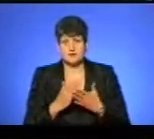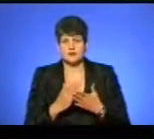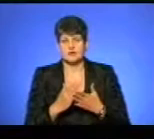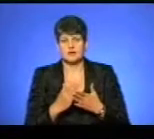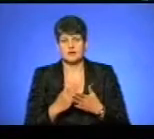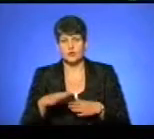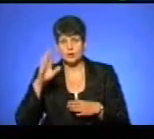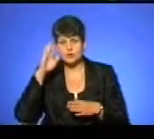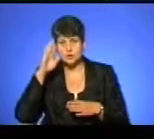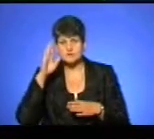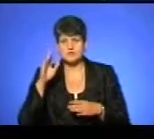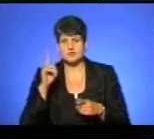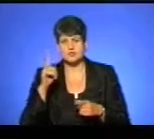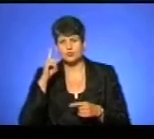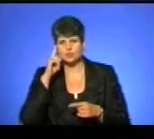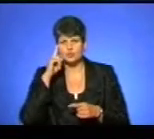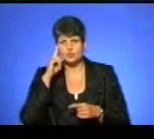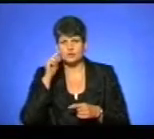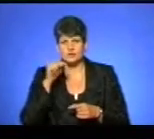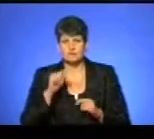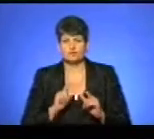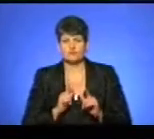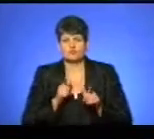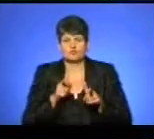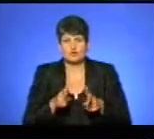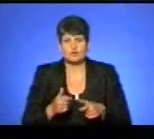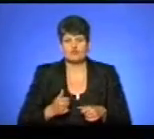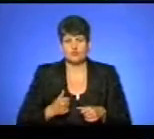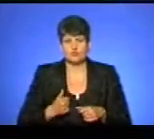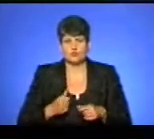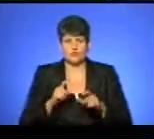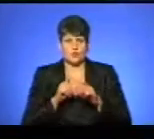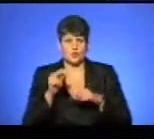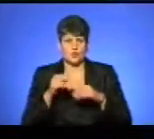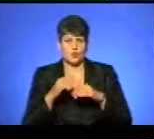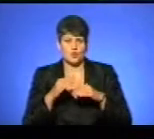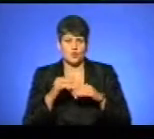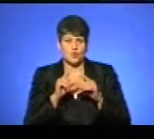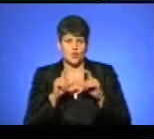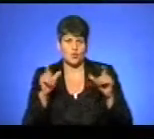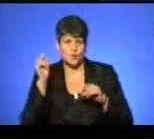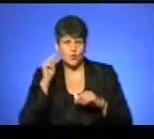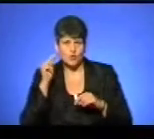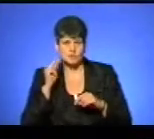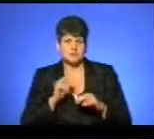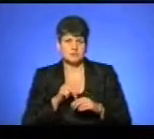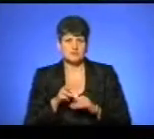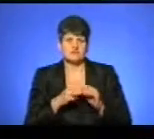цієї практики деякі хлопці навіть задумались над тим, щоб поступити у військовий коледж і піти після 18 років, навіть чи добровольцем, чи